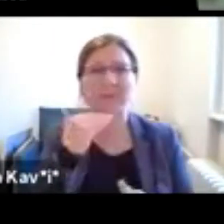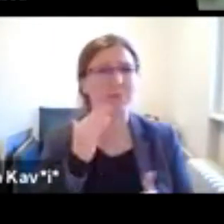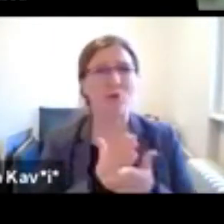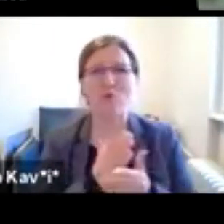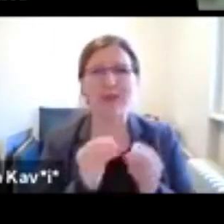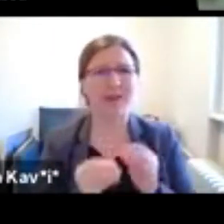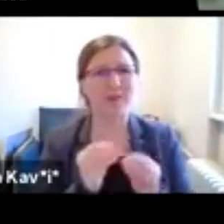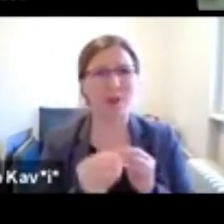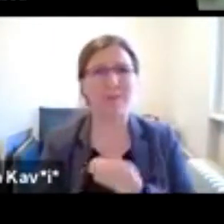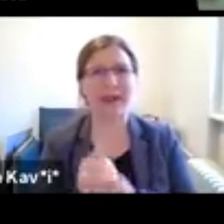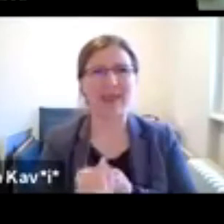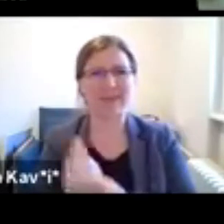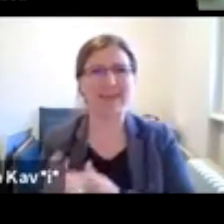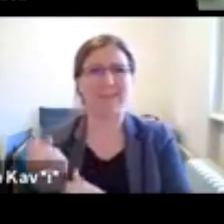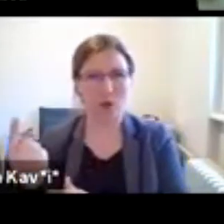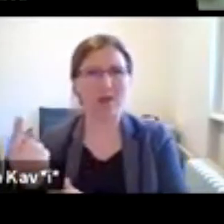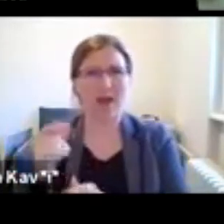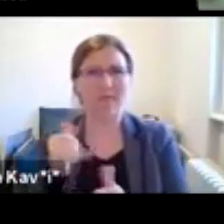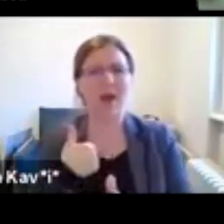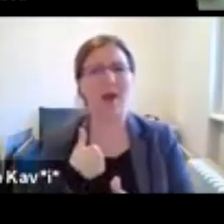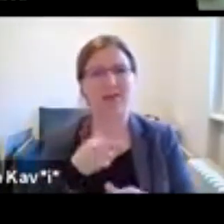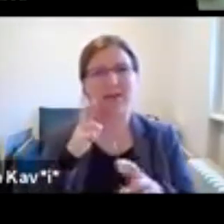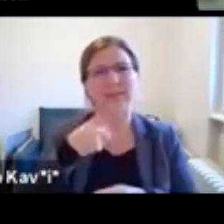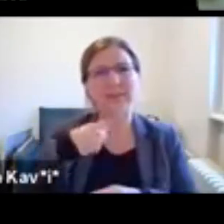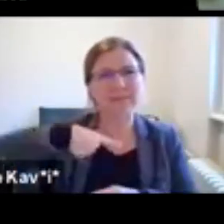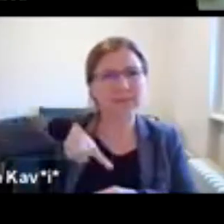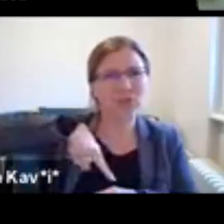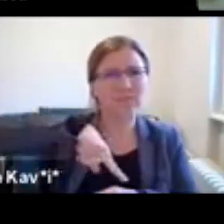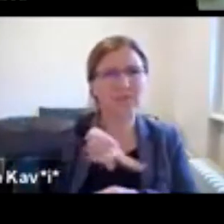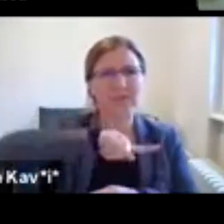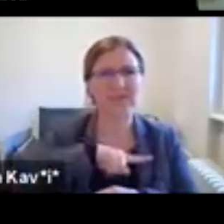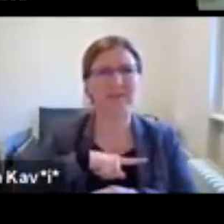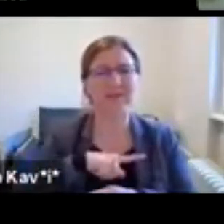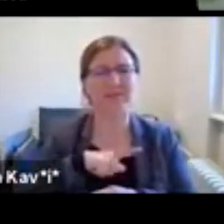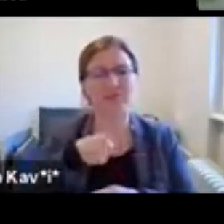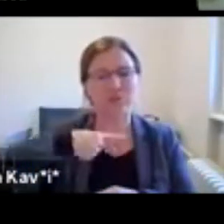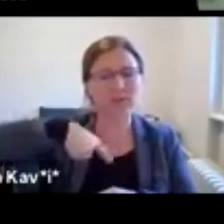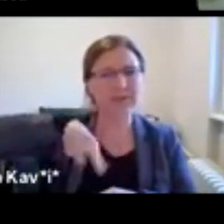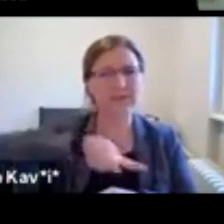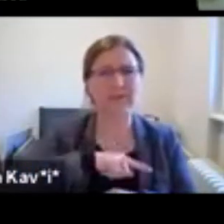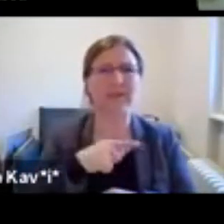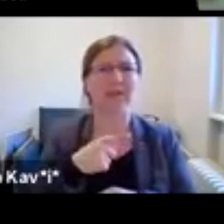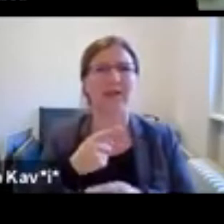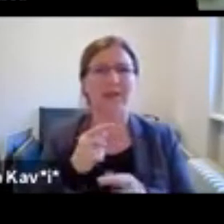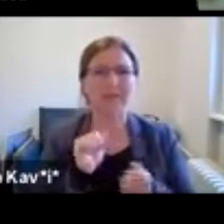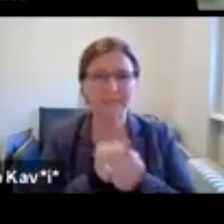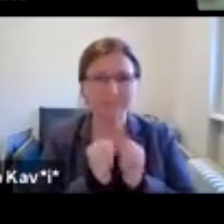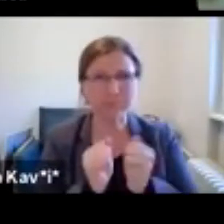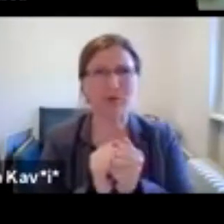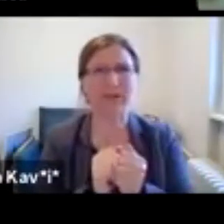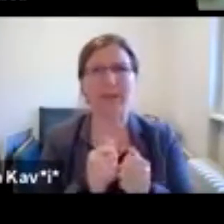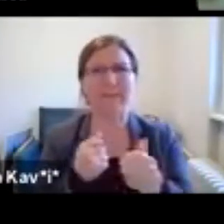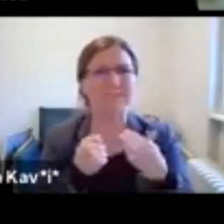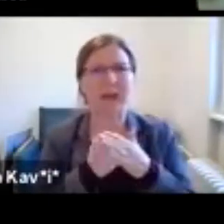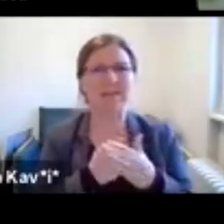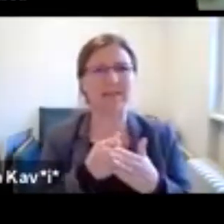da ćemo svi zajedno dati sve od sebe kako bi dali svoj maksimum kako bi